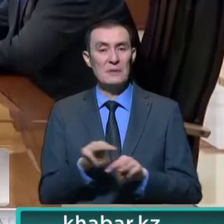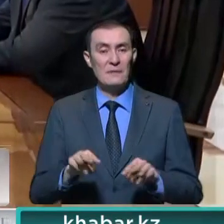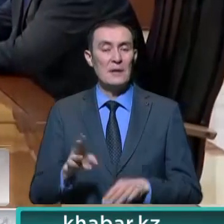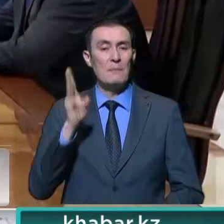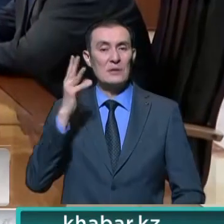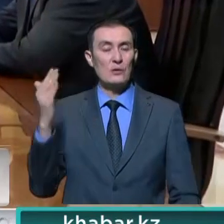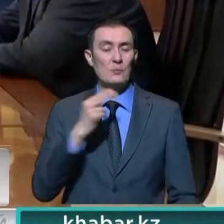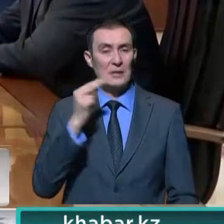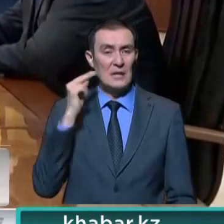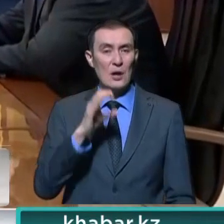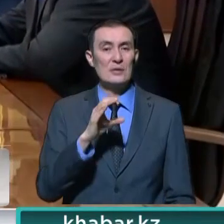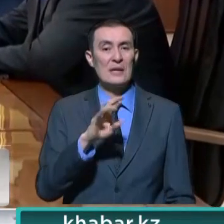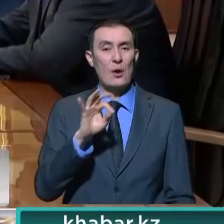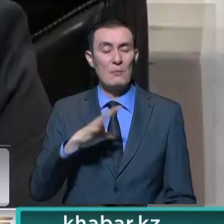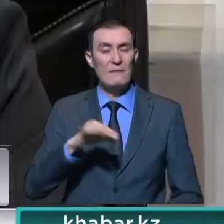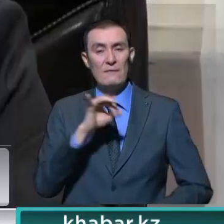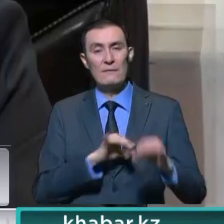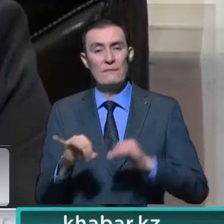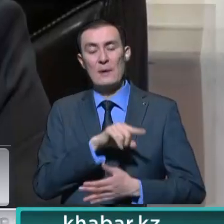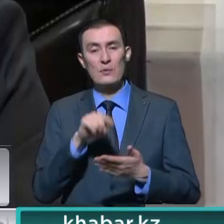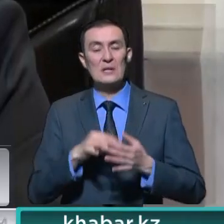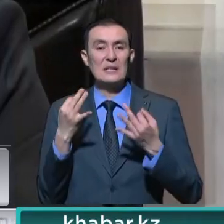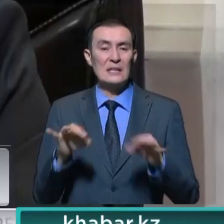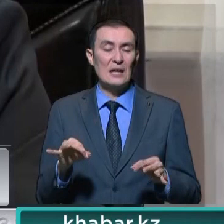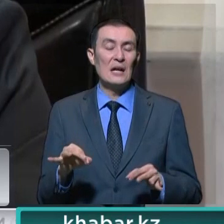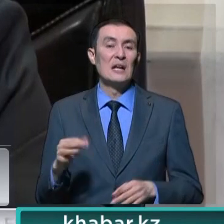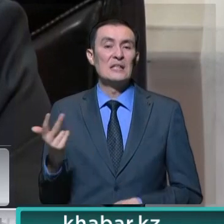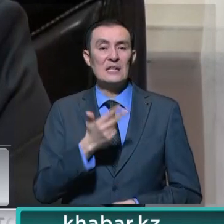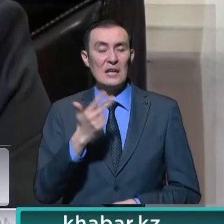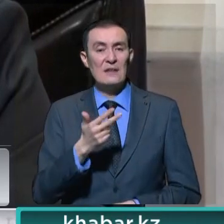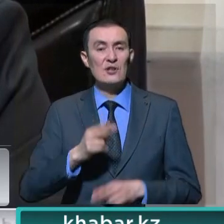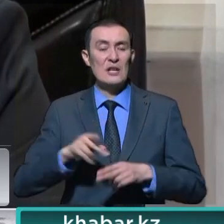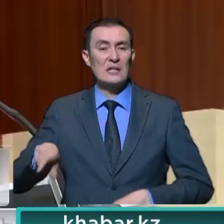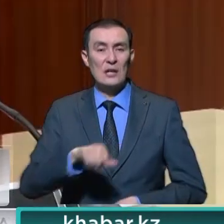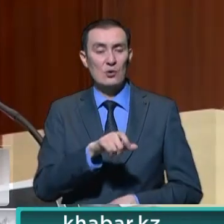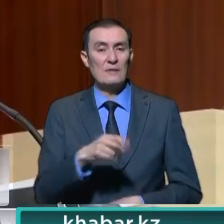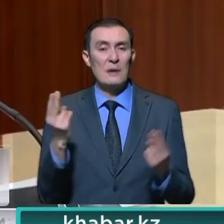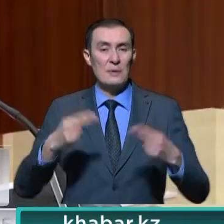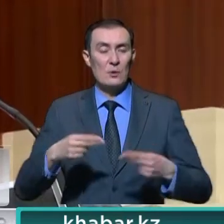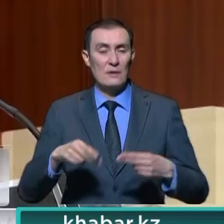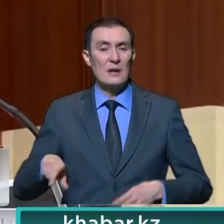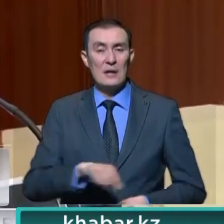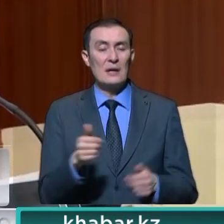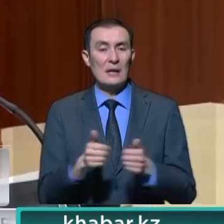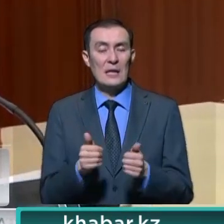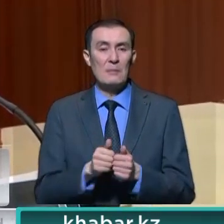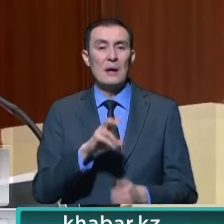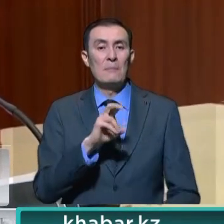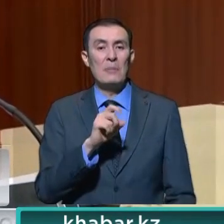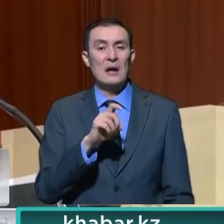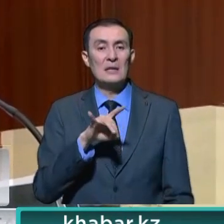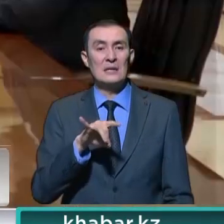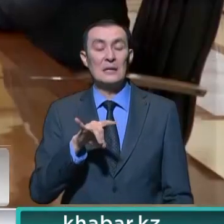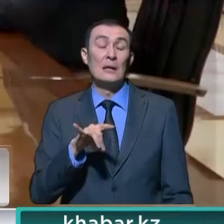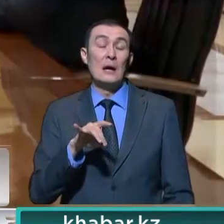Джан сяо стороны подняли вопросы касательно открытия третьего ЖД перехода в районе автомобильного пункта пропуска вахты